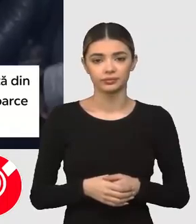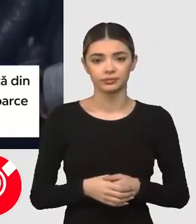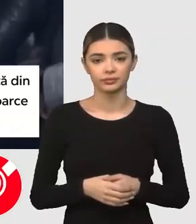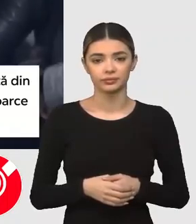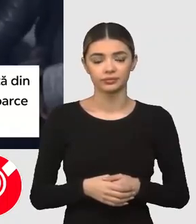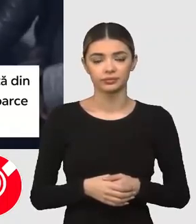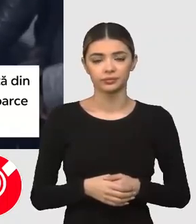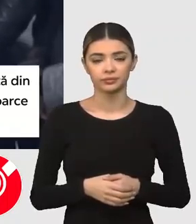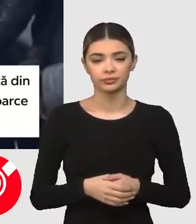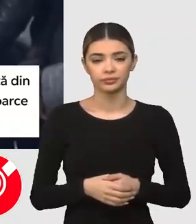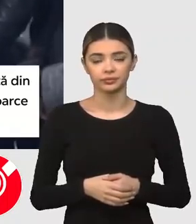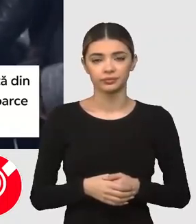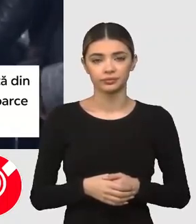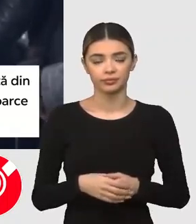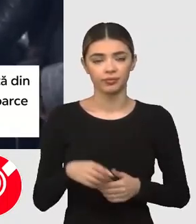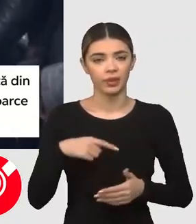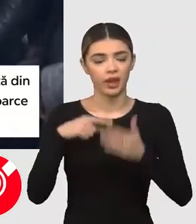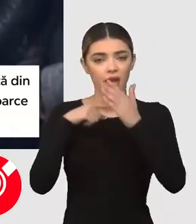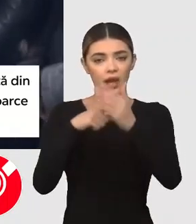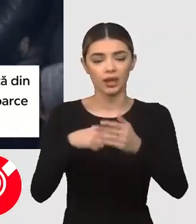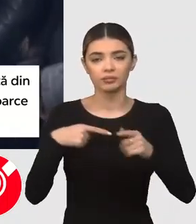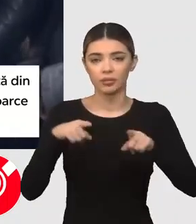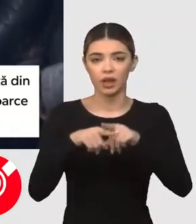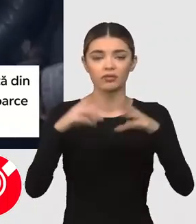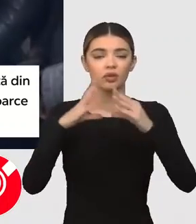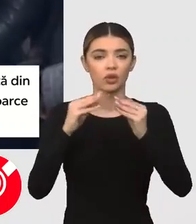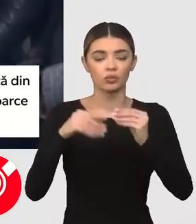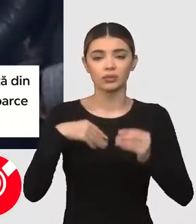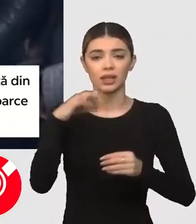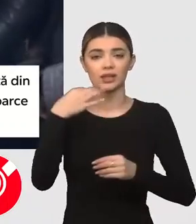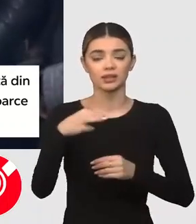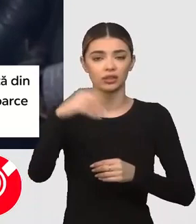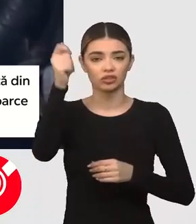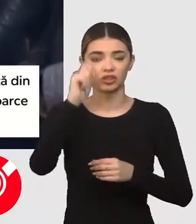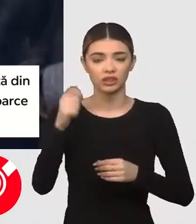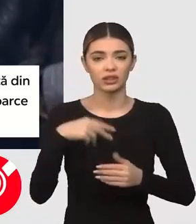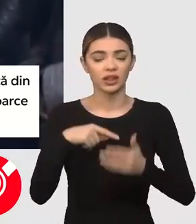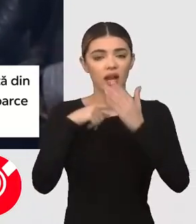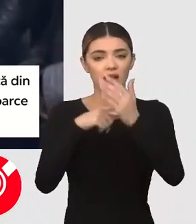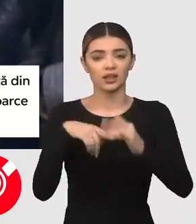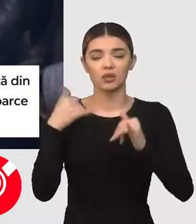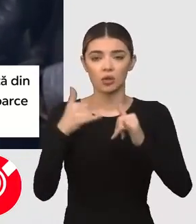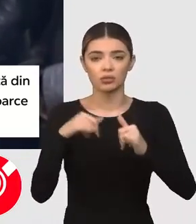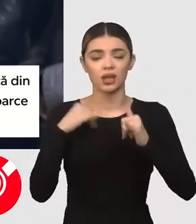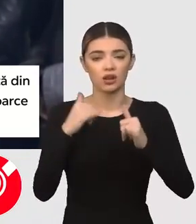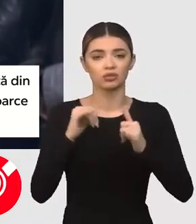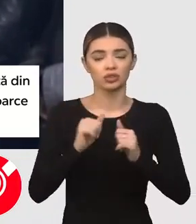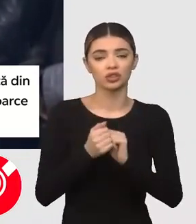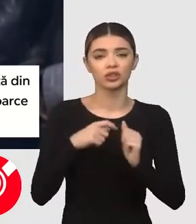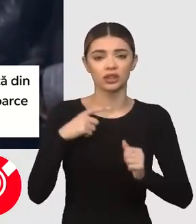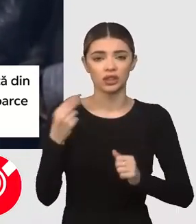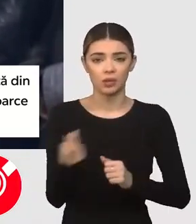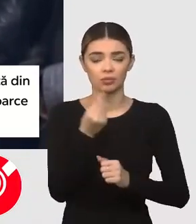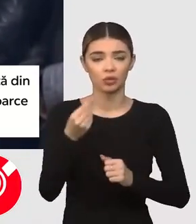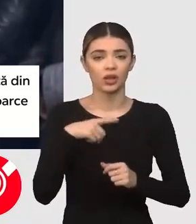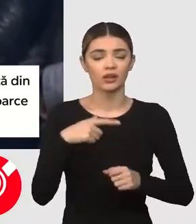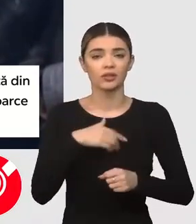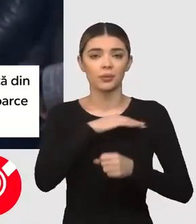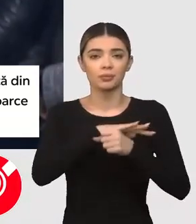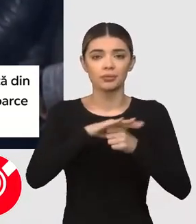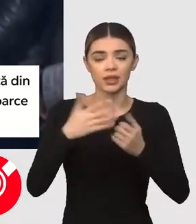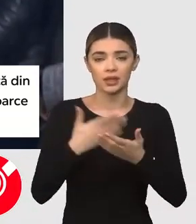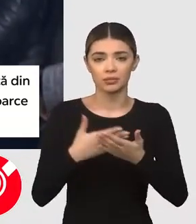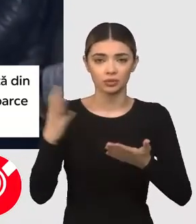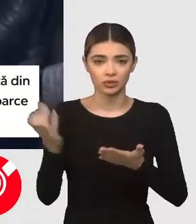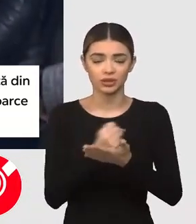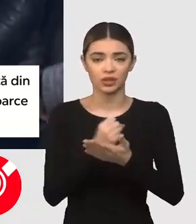Ne-ați reprezentat cu cinste și de această dată, timp de 10 zile, în care ați fost angajați total